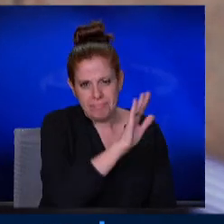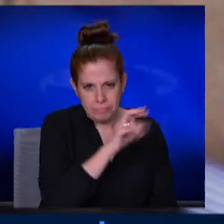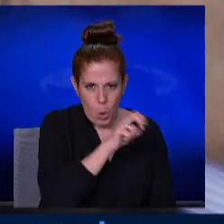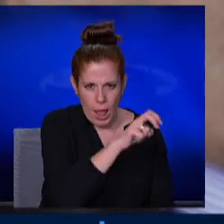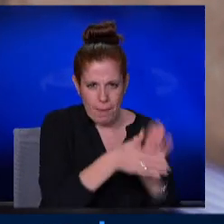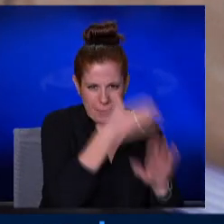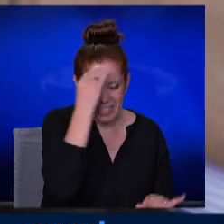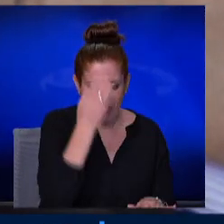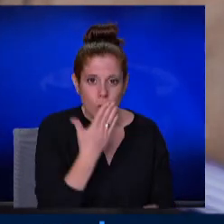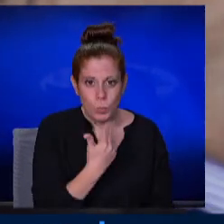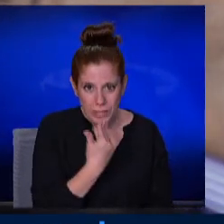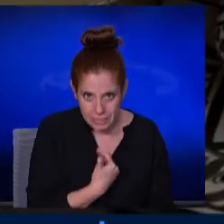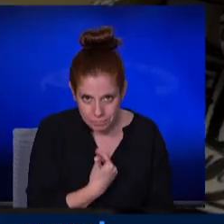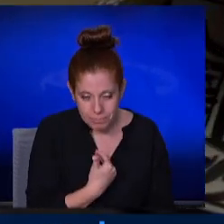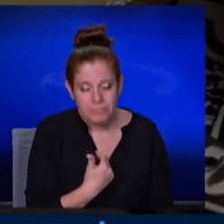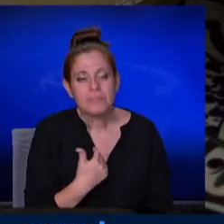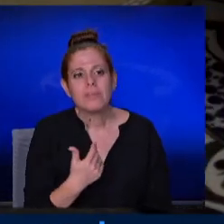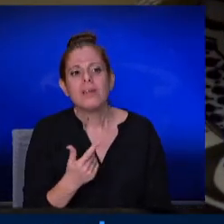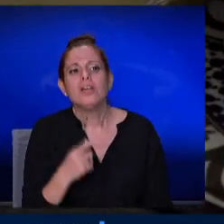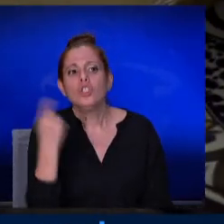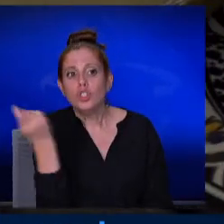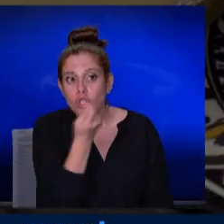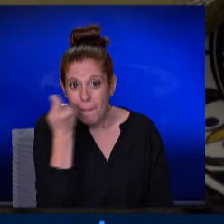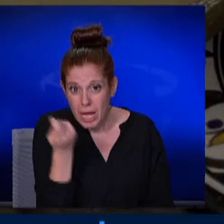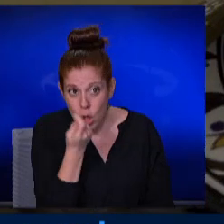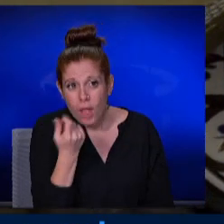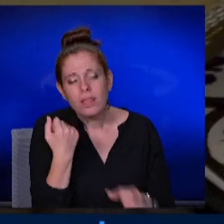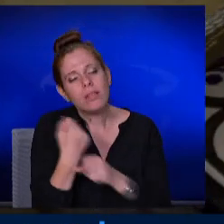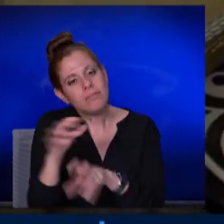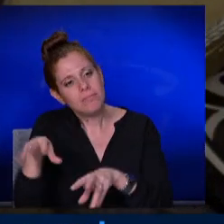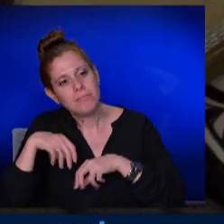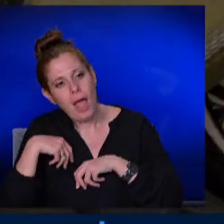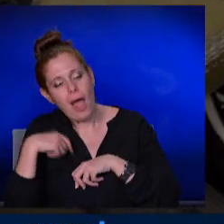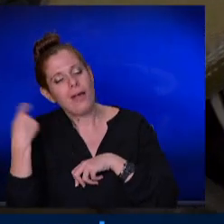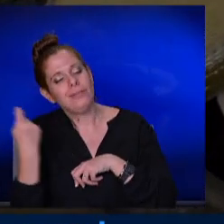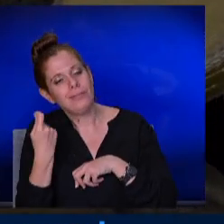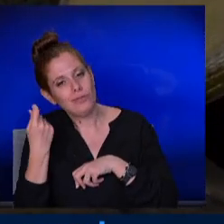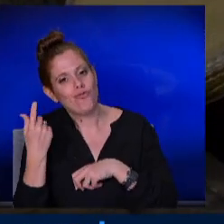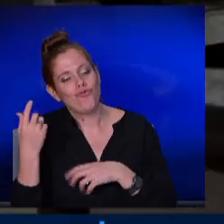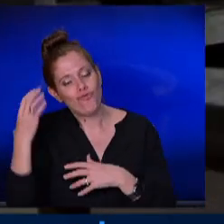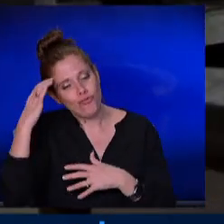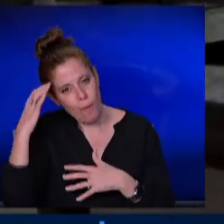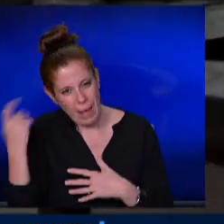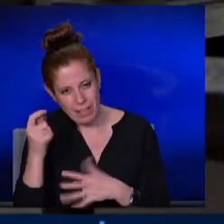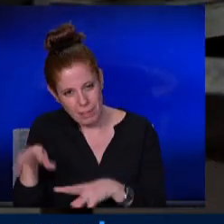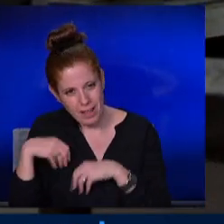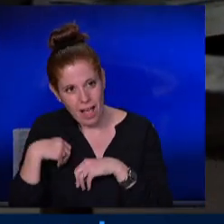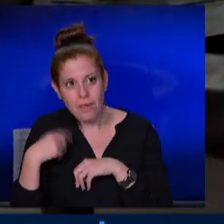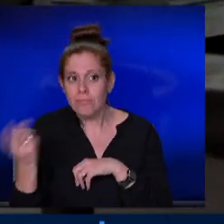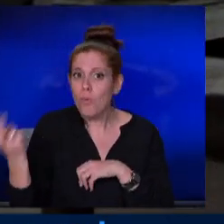לבית ספר יהודי. בשבתות עשינו שבת מלכה. הוא היה בא,